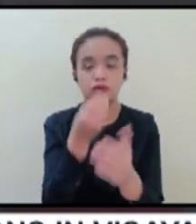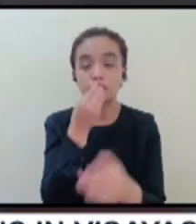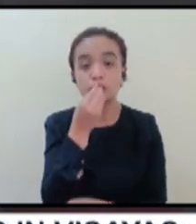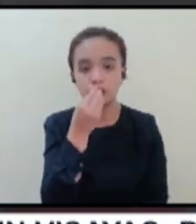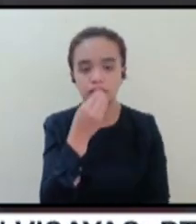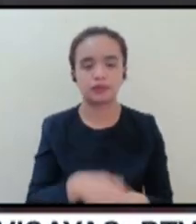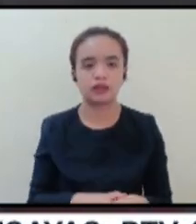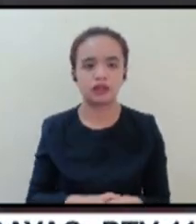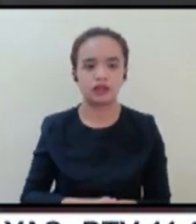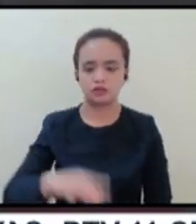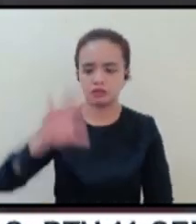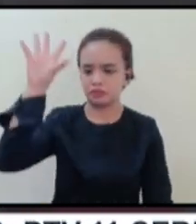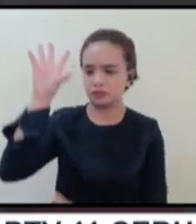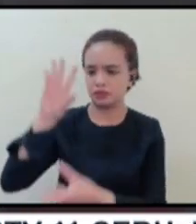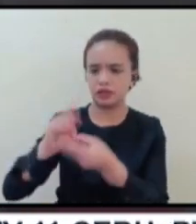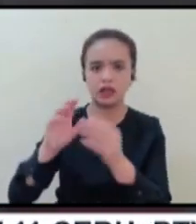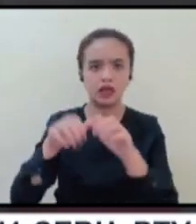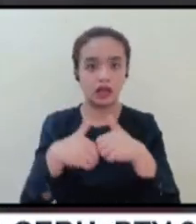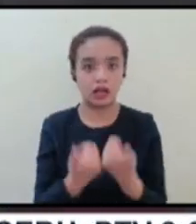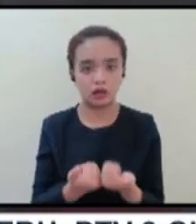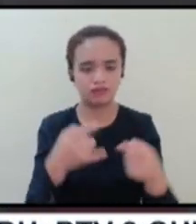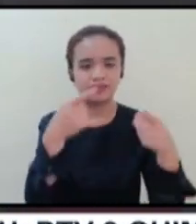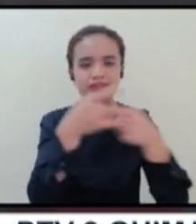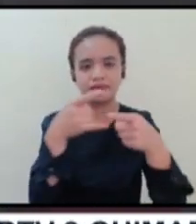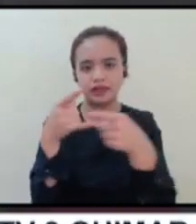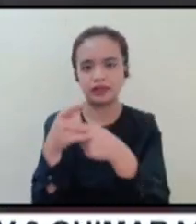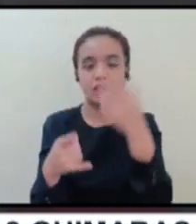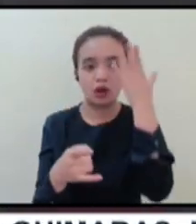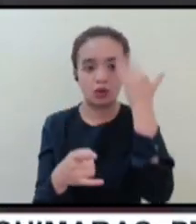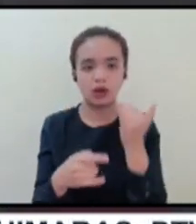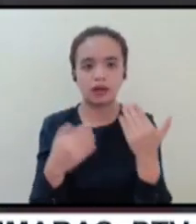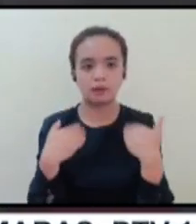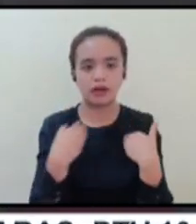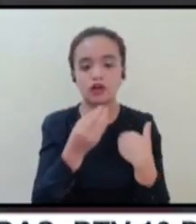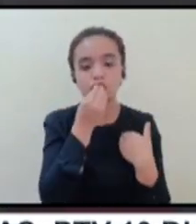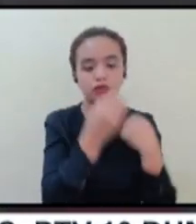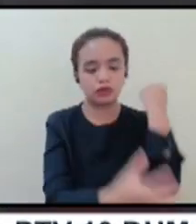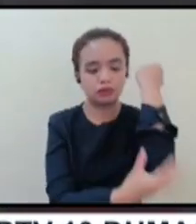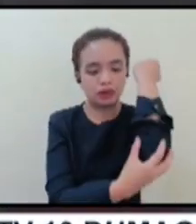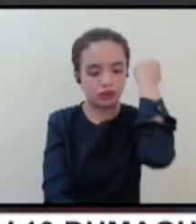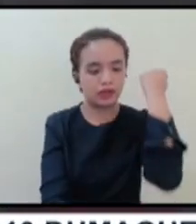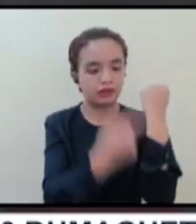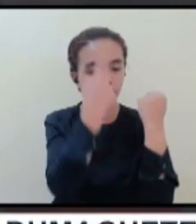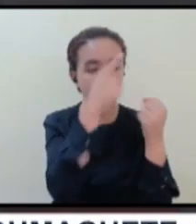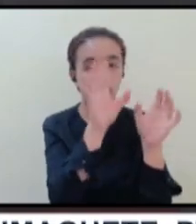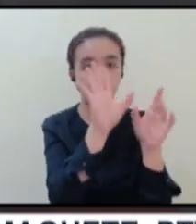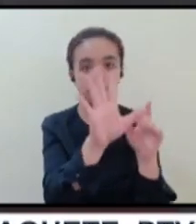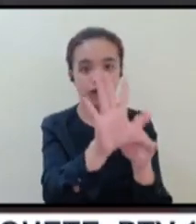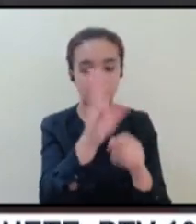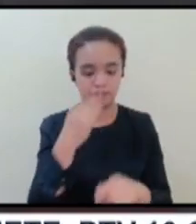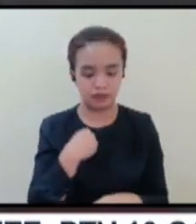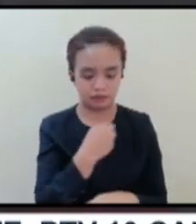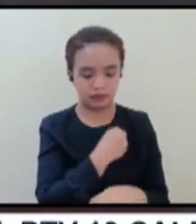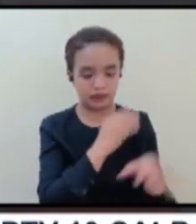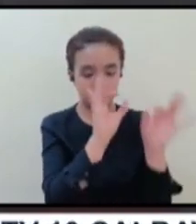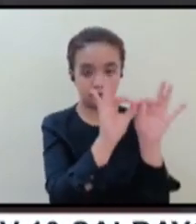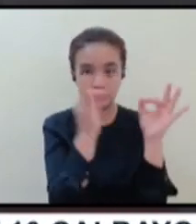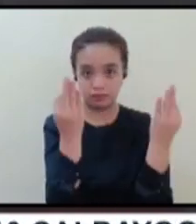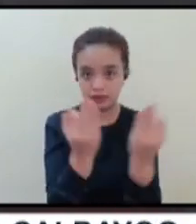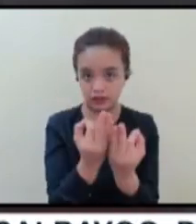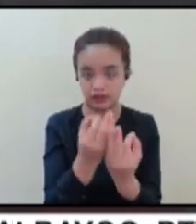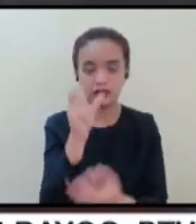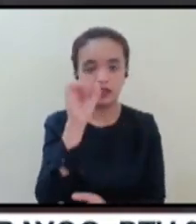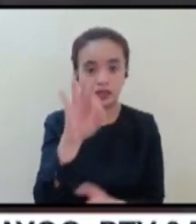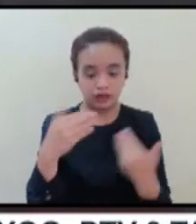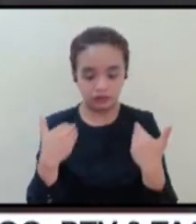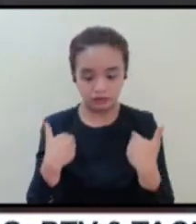ay na-compute sa pamamagitan ng pag-divide kasi meron tayong figure na food poverty for a household of 5 people. Kung may 5